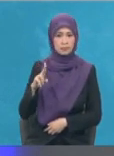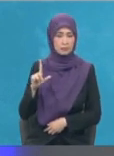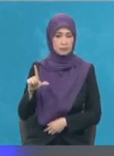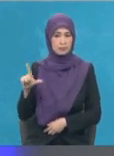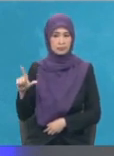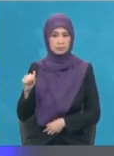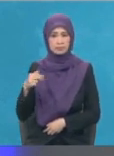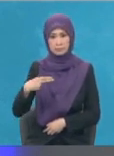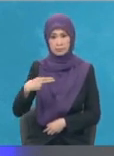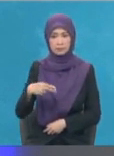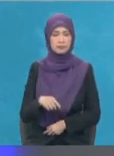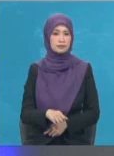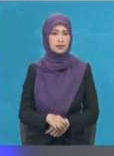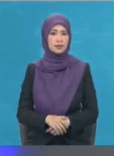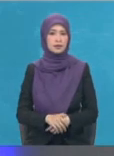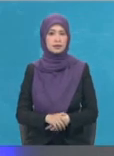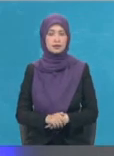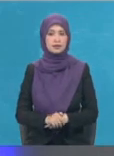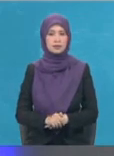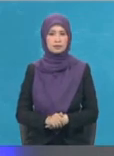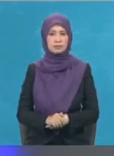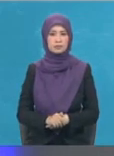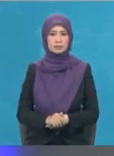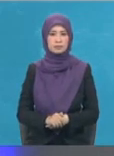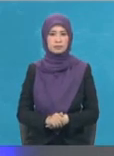pada Sultan Haji Hasan